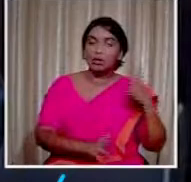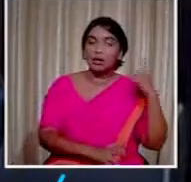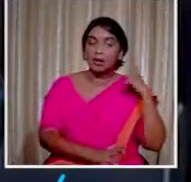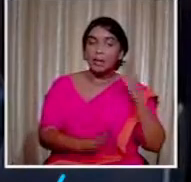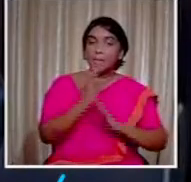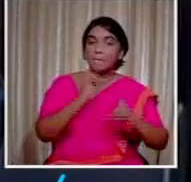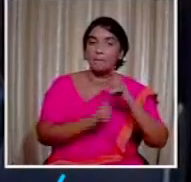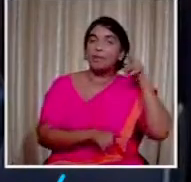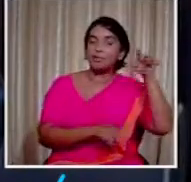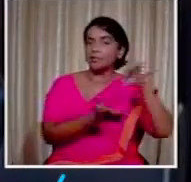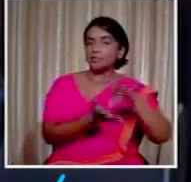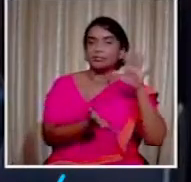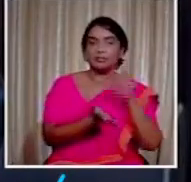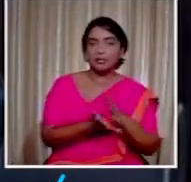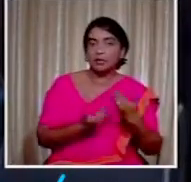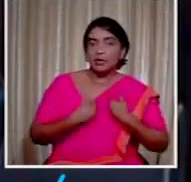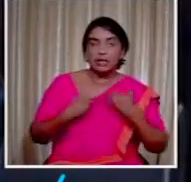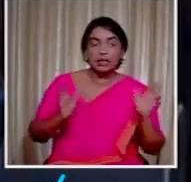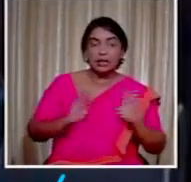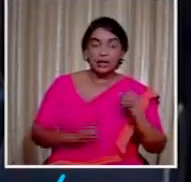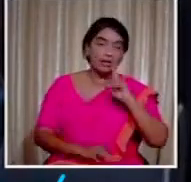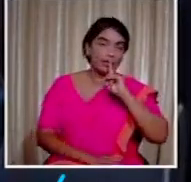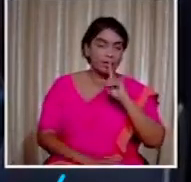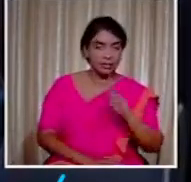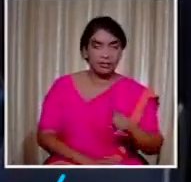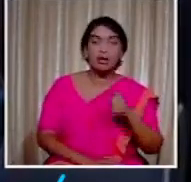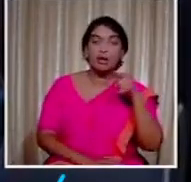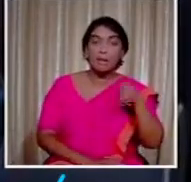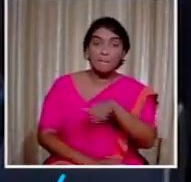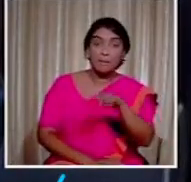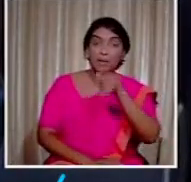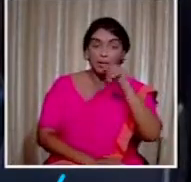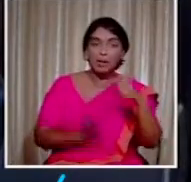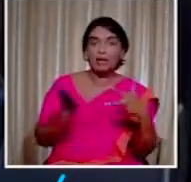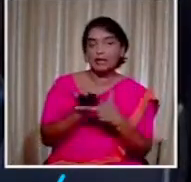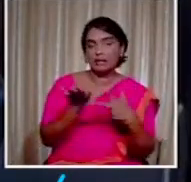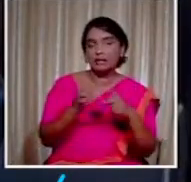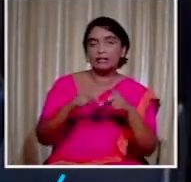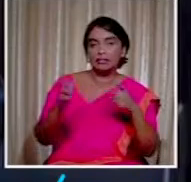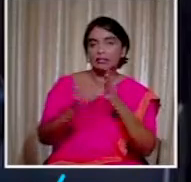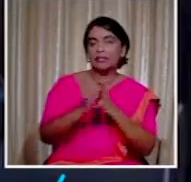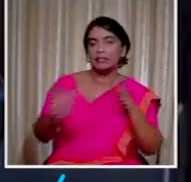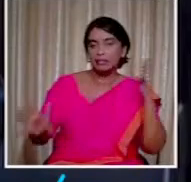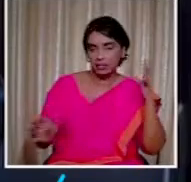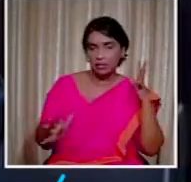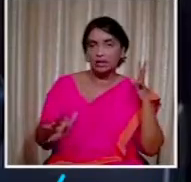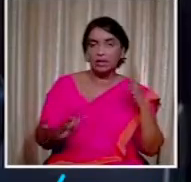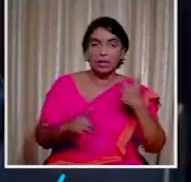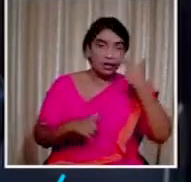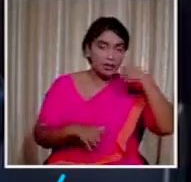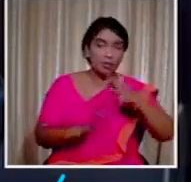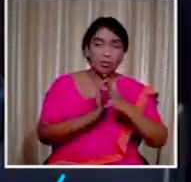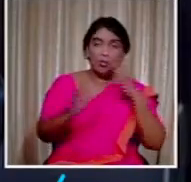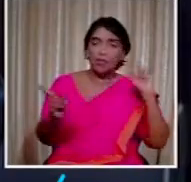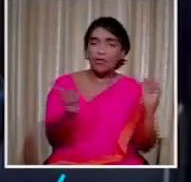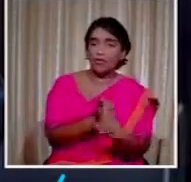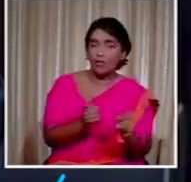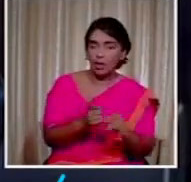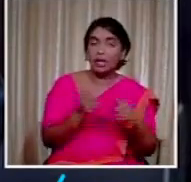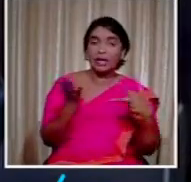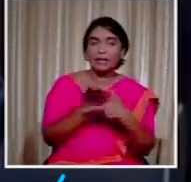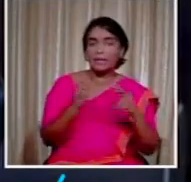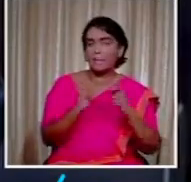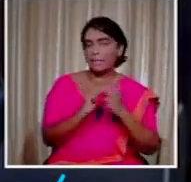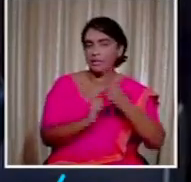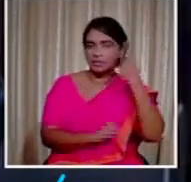අමාත්‍යාංශයෙන් ගන්න තීරණයක් අපි ගත්ත තීරණයක් නෙමෙයි කිව්වට මහ පොළවේ තියෙන ටෝකන් ක්‍රමයේ තමයි සෙඩ් පෝලිං වල මිනිස්සු ගහගන්නේ මේ ටෝකන් ප්‍රශ්නෙත්